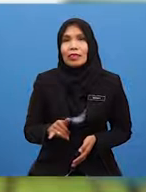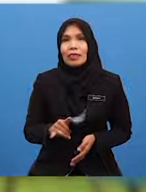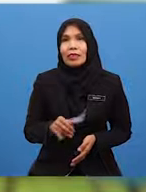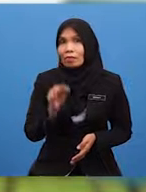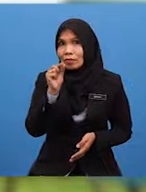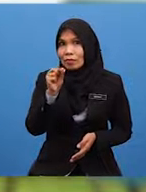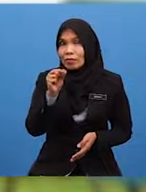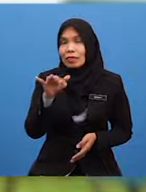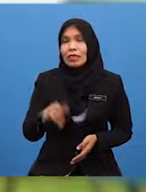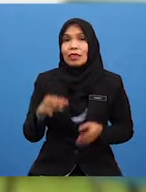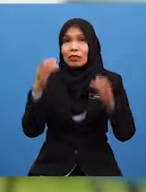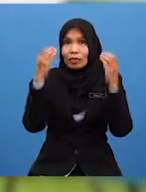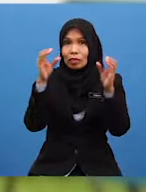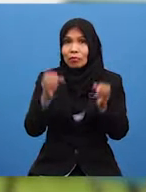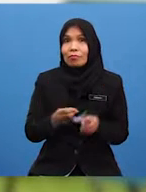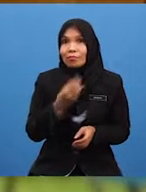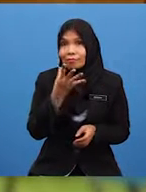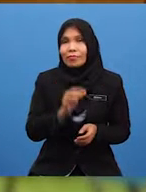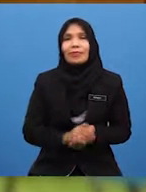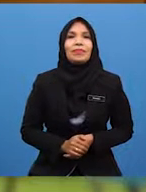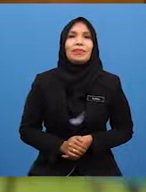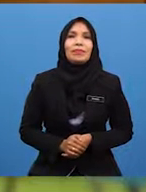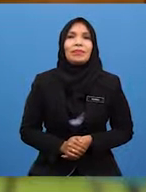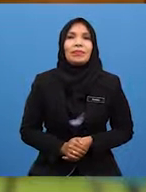sebut. Murid-murid sedia?